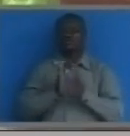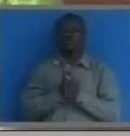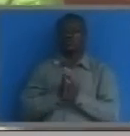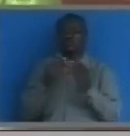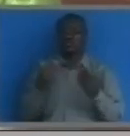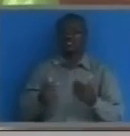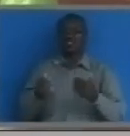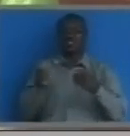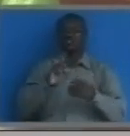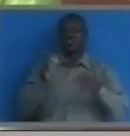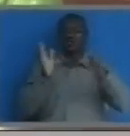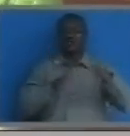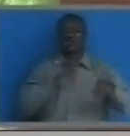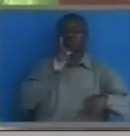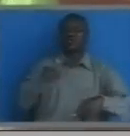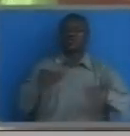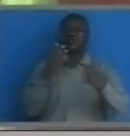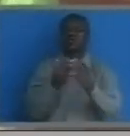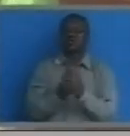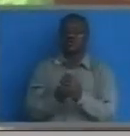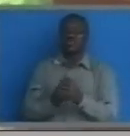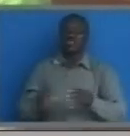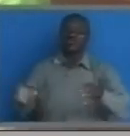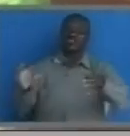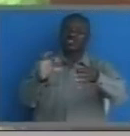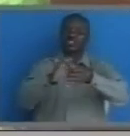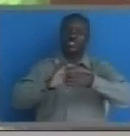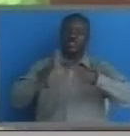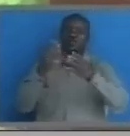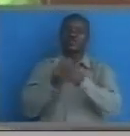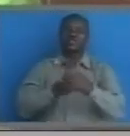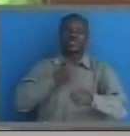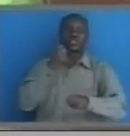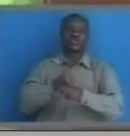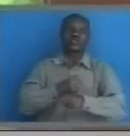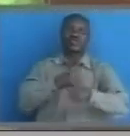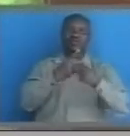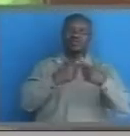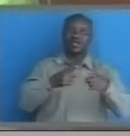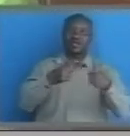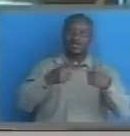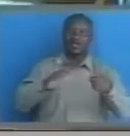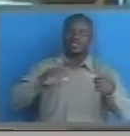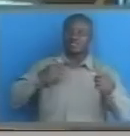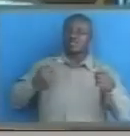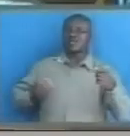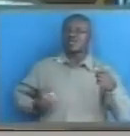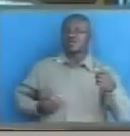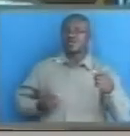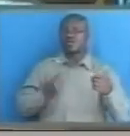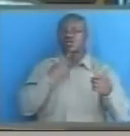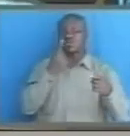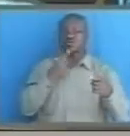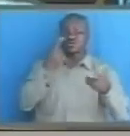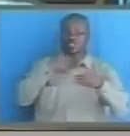sikuwaacha nilikuwa Nao Pamoja nimeshirikiana Nao kwenye shughuli mbalimbali za wanawake kwenye mabaraza Yetu ya WT kuwasemea ndani ya